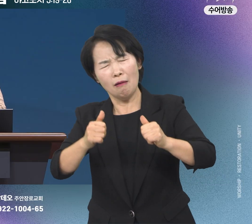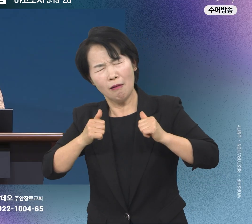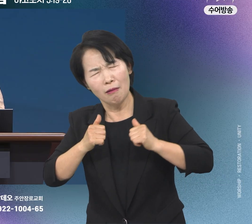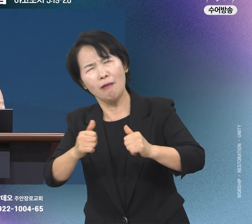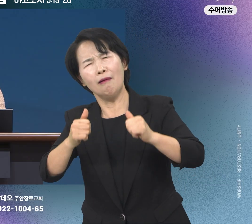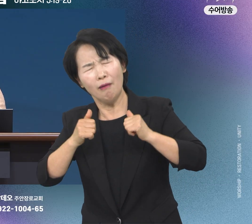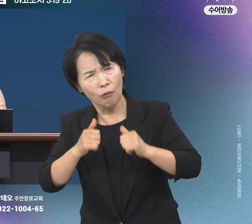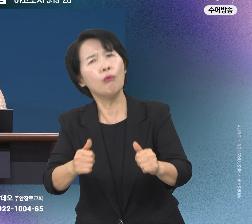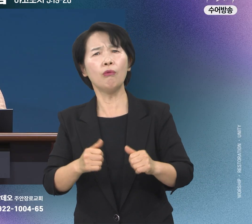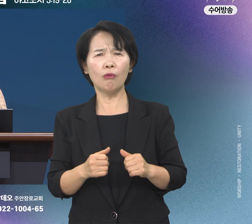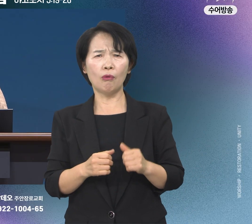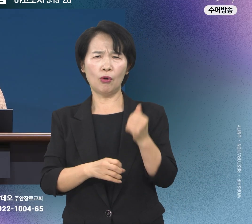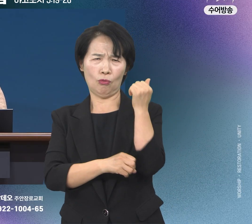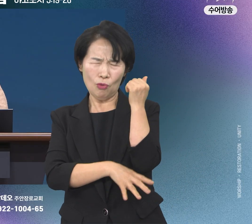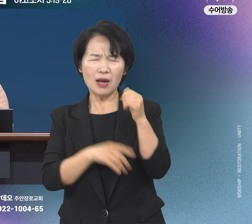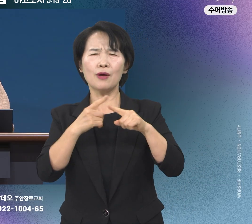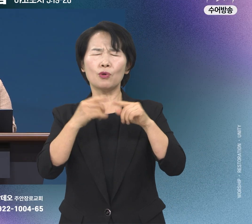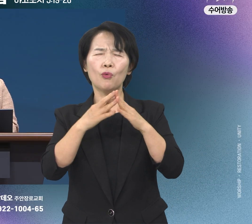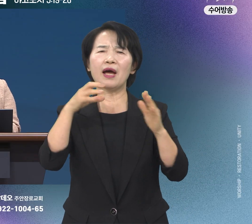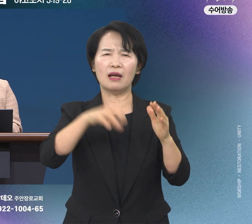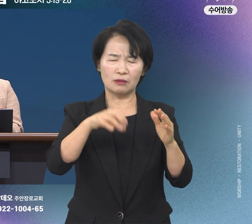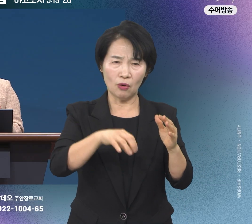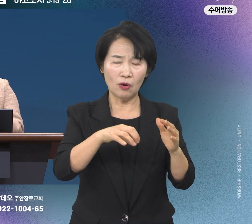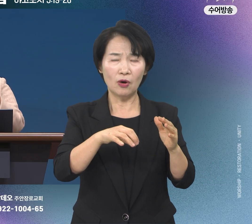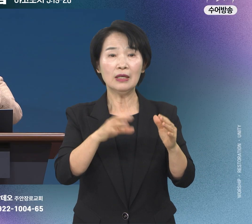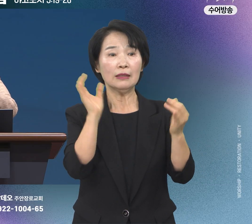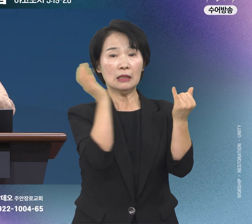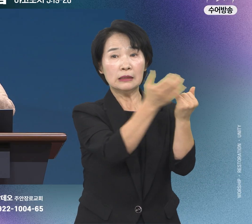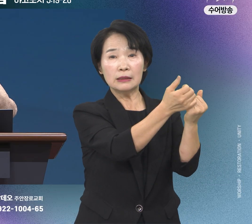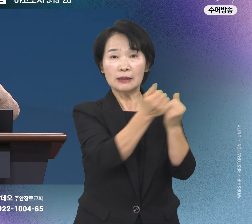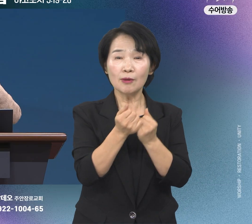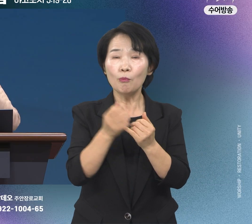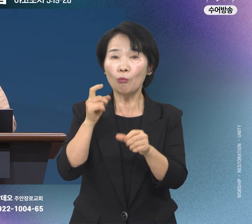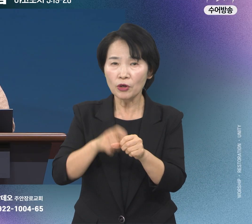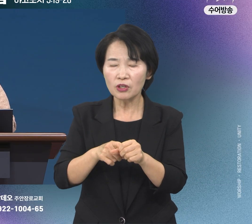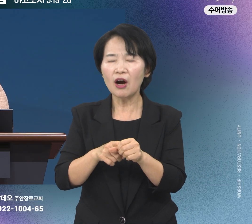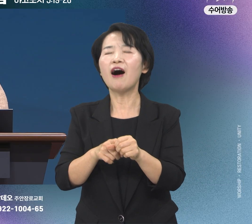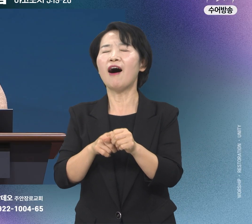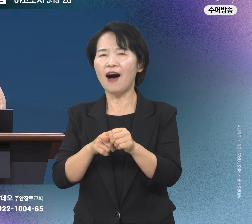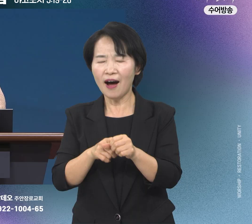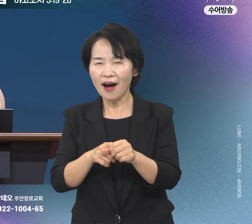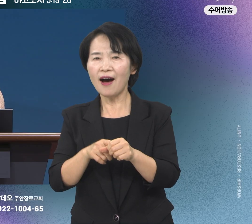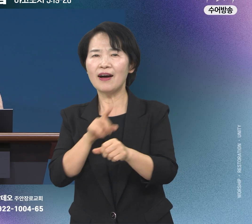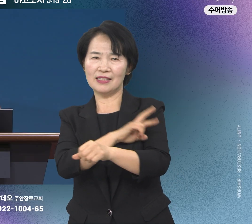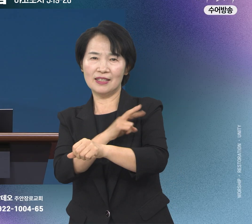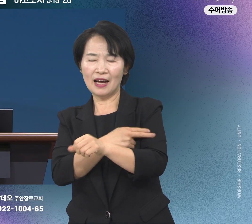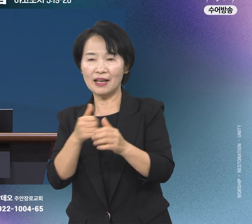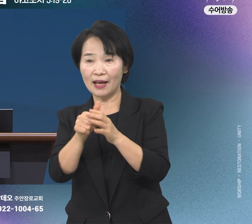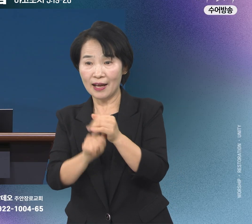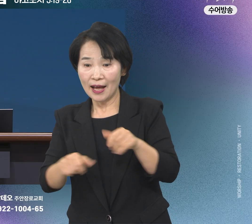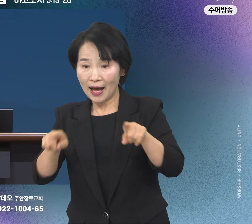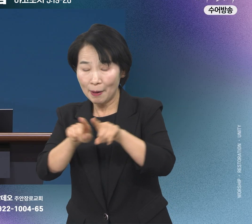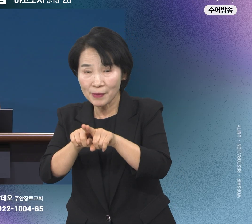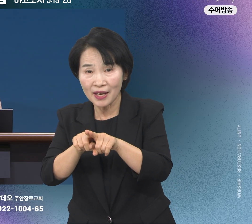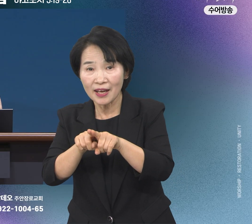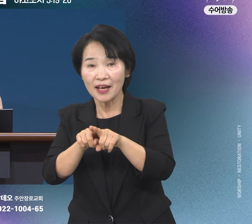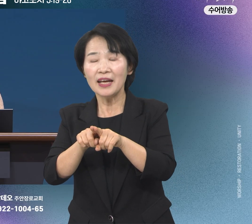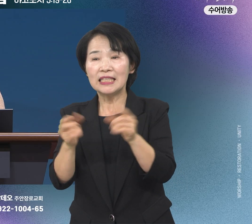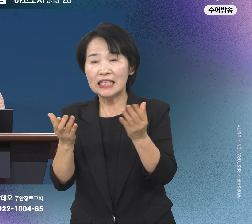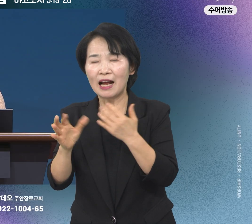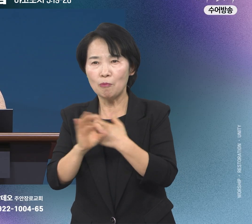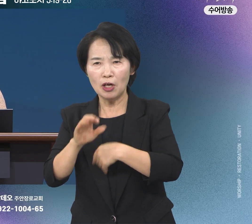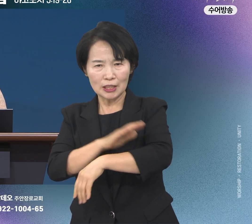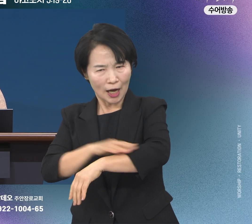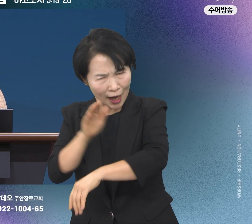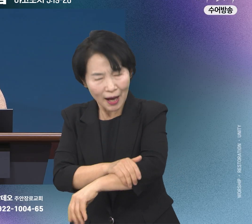전도하면 신천지에서도 그렇게 전도를 할 수 있지 않을까 싶어서 신천지에 데려왔는데, 아니나 다를까 그 전도의 열정으로